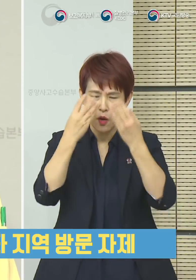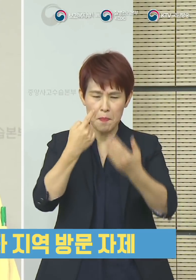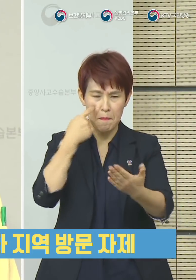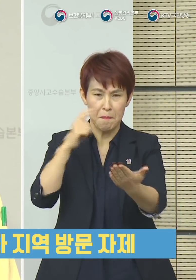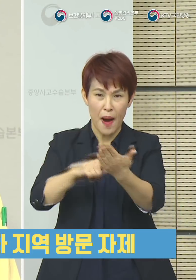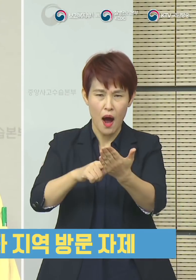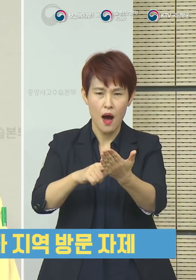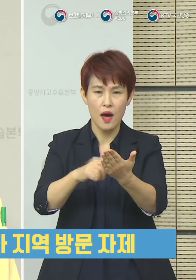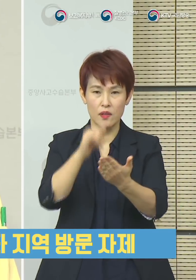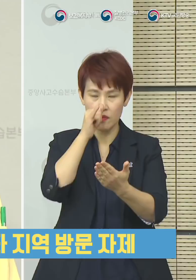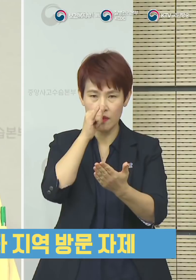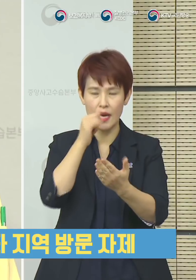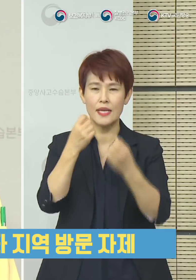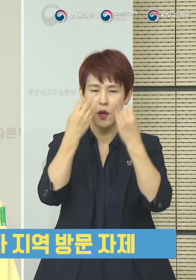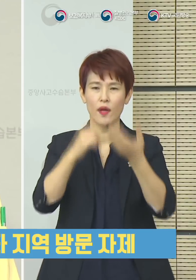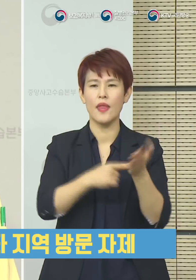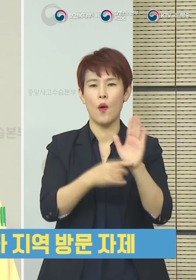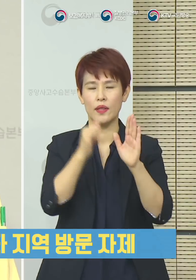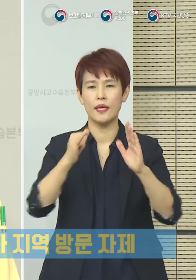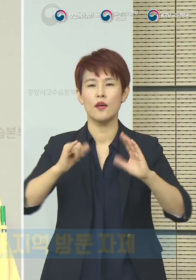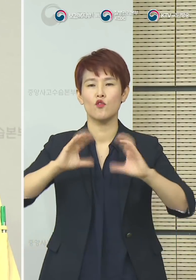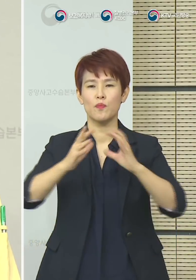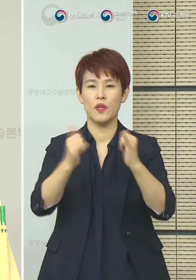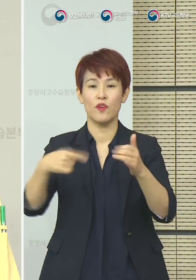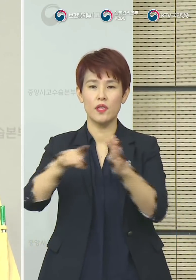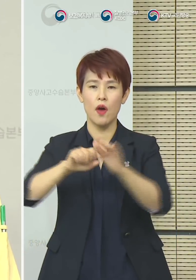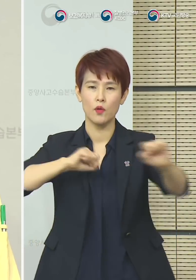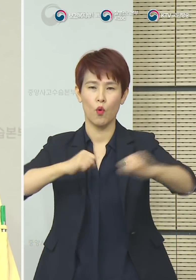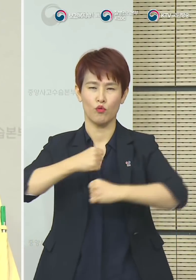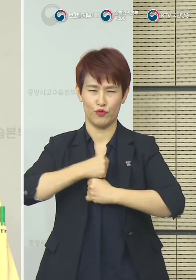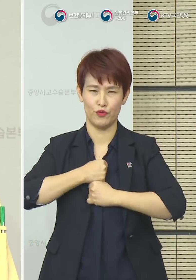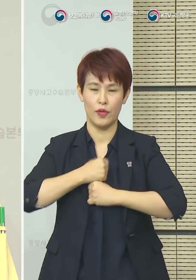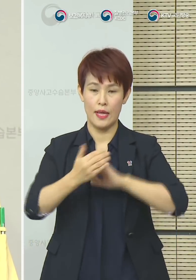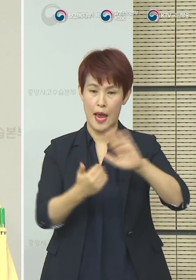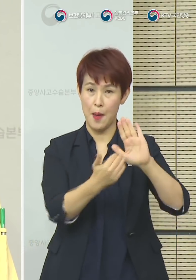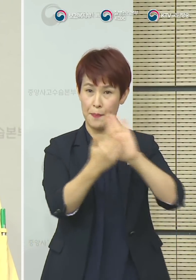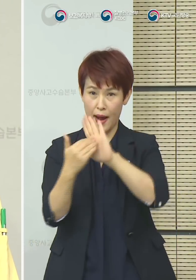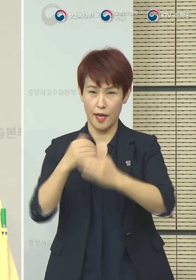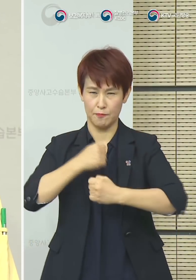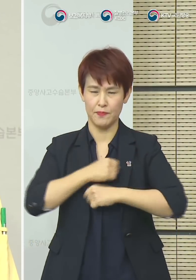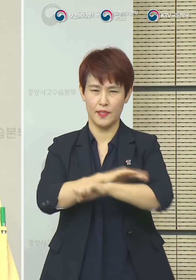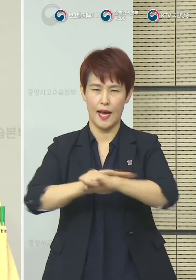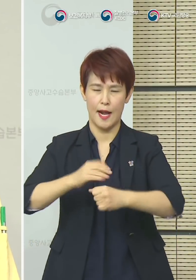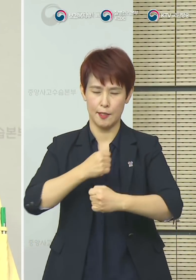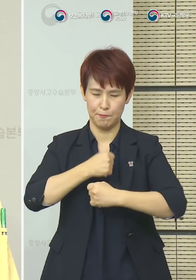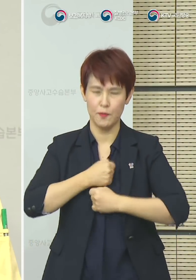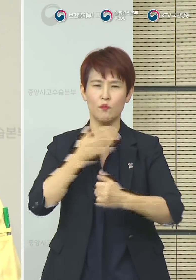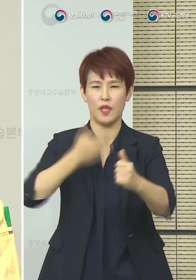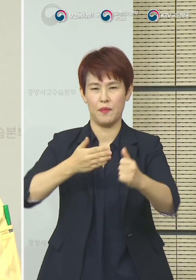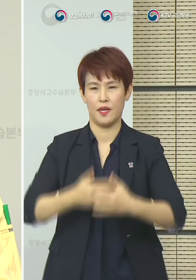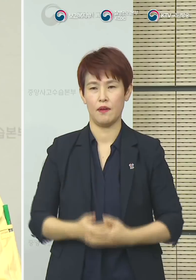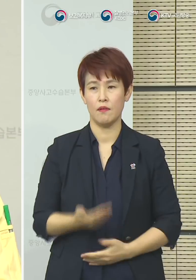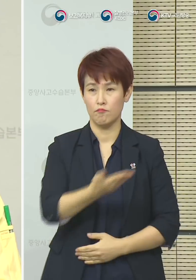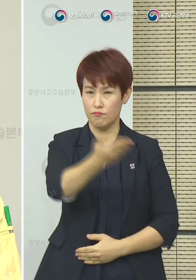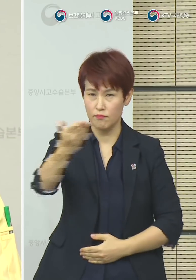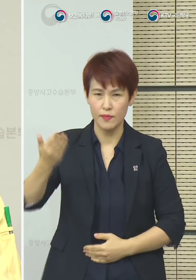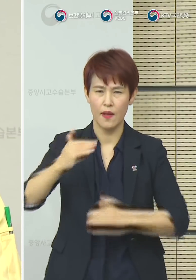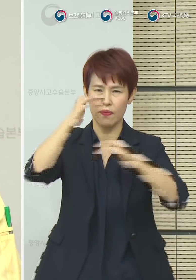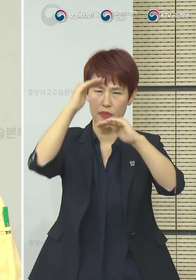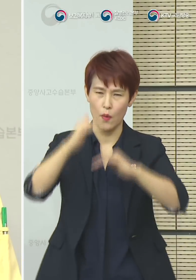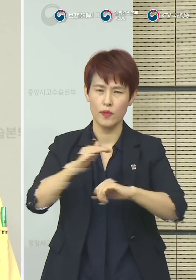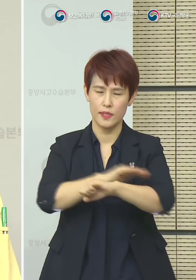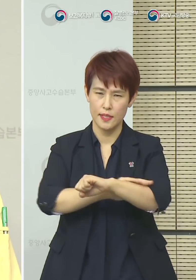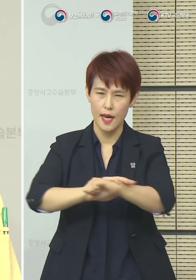나온 대국민 행동수칙과 예방수칙을 적극적으로 실천하여 주실 것을 당부드리며 언론에서도 이러한